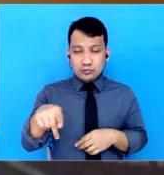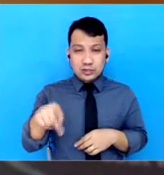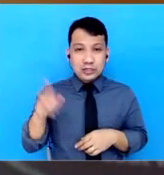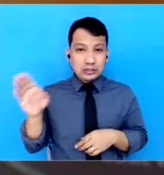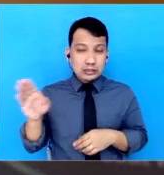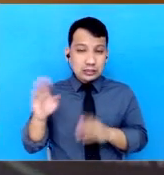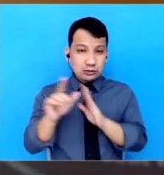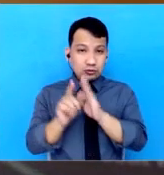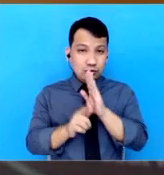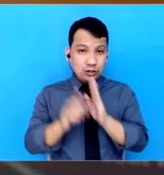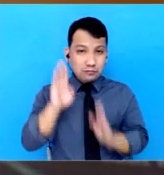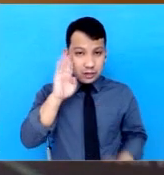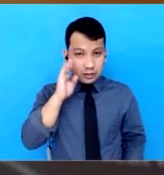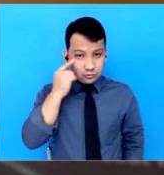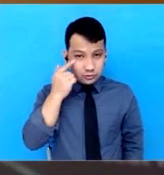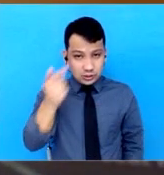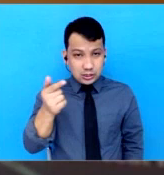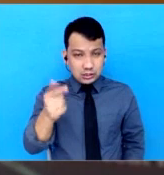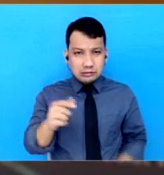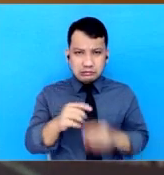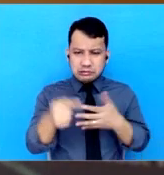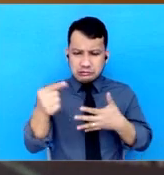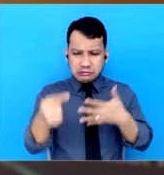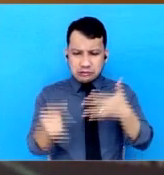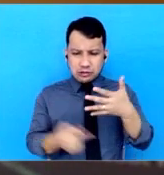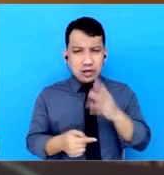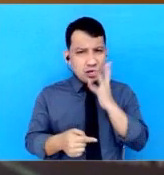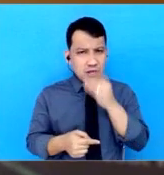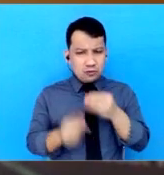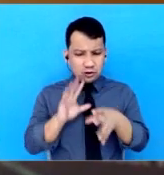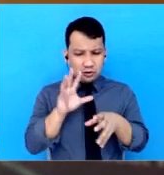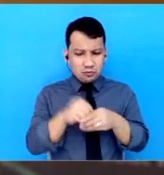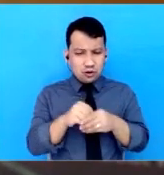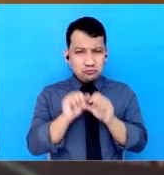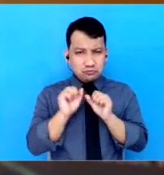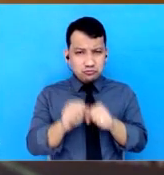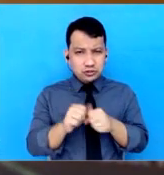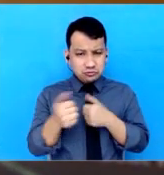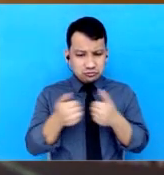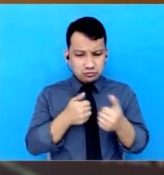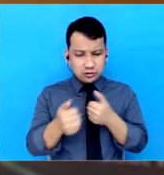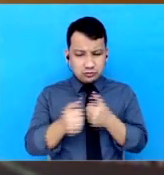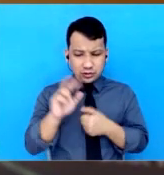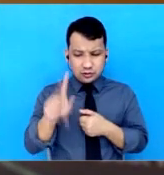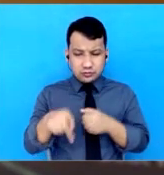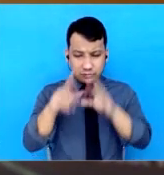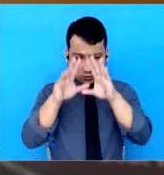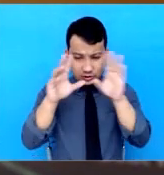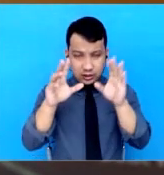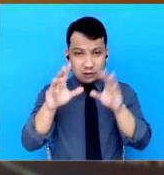isang tweet. Pero hindi niya idinetalye kung tungkol ito sa posibleng pagtakbo ni Robredo sa pagkapangulo.